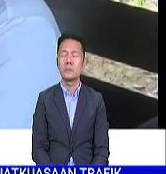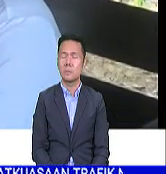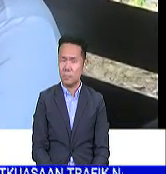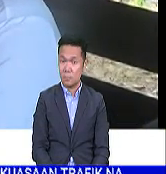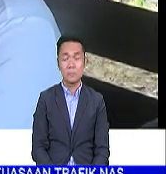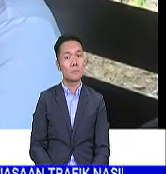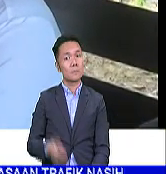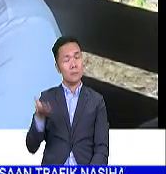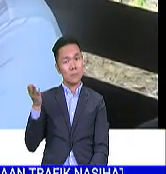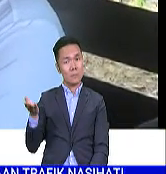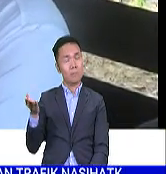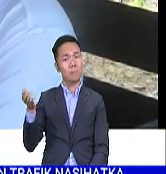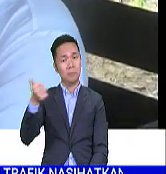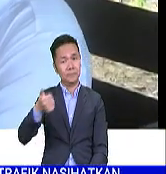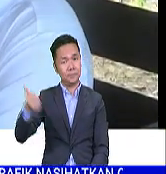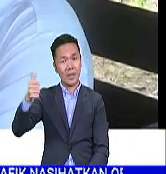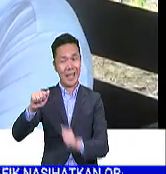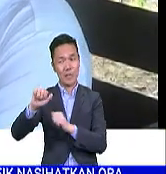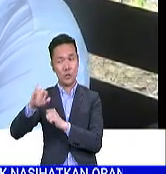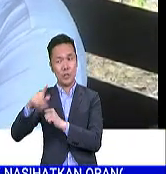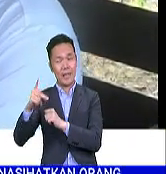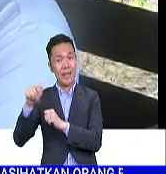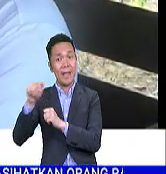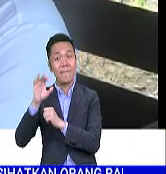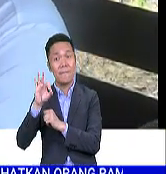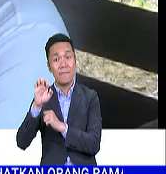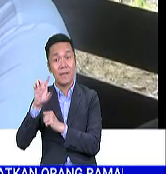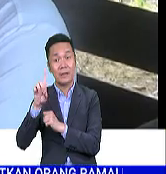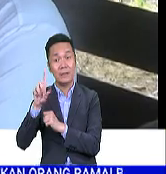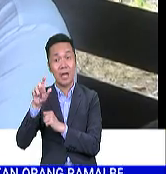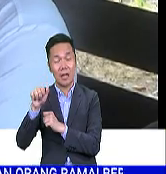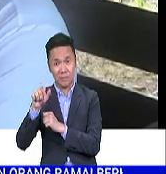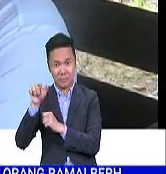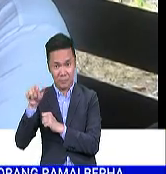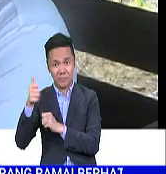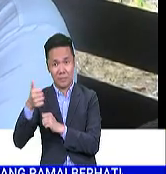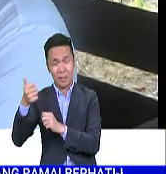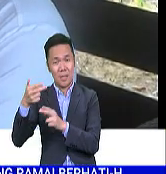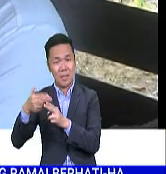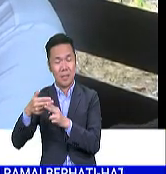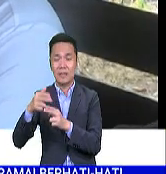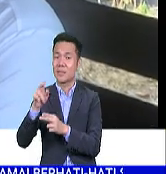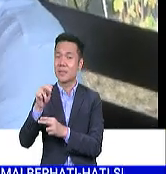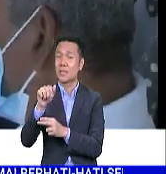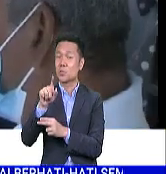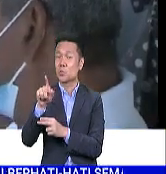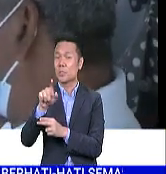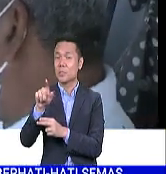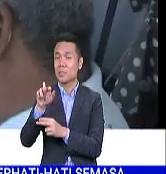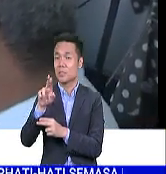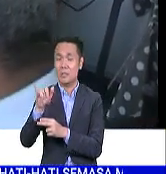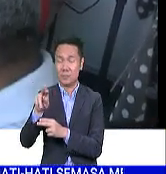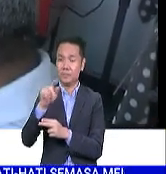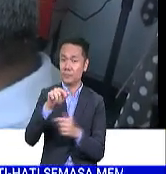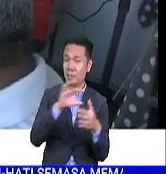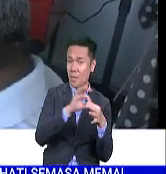Perkara itu dimaklumkan Pengerusi Jawatan Kuasa Hal Ehwal Felda, Koperasi Usahawan dan Hal Ehwal Pengguna Pahang, Datuk Nazringah. Pejabat Dun